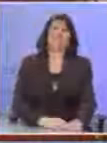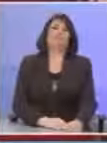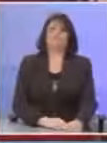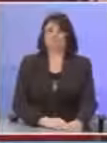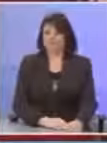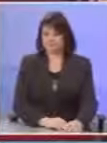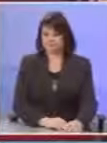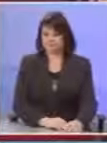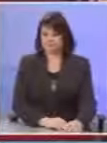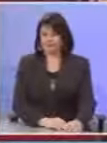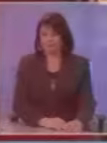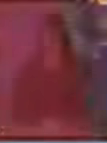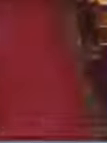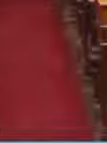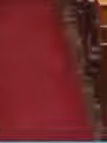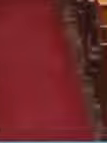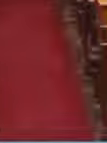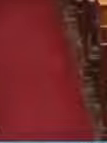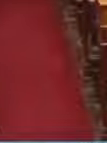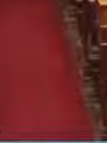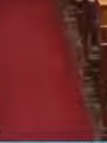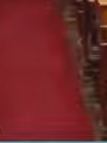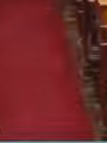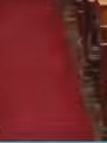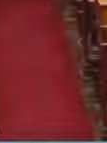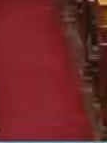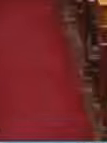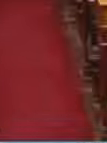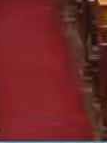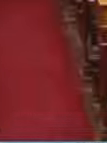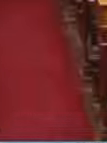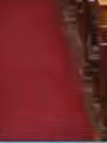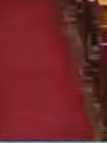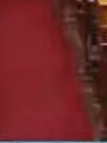Και εγώ, κύριε Γεωργιάδη, μας γλιτώσατε 3 λεπτά.